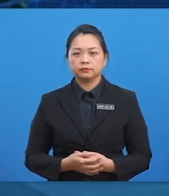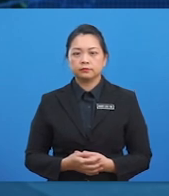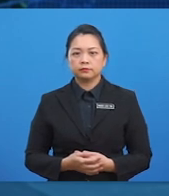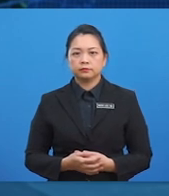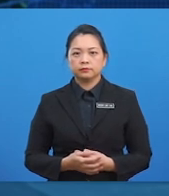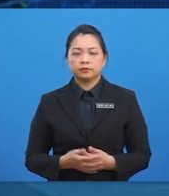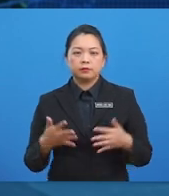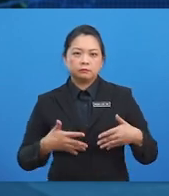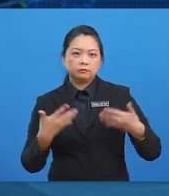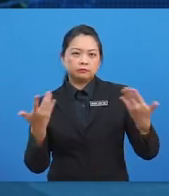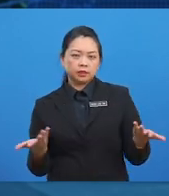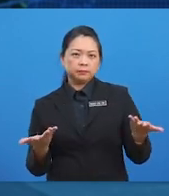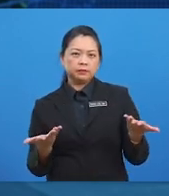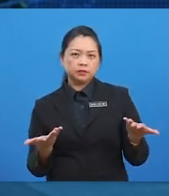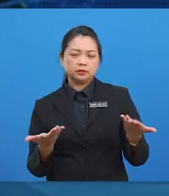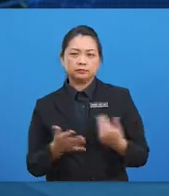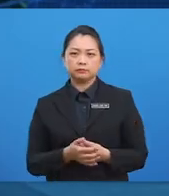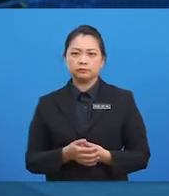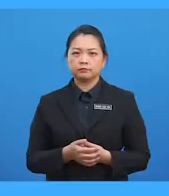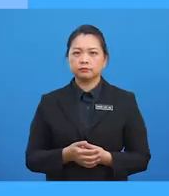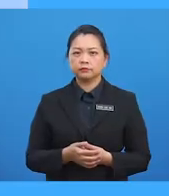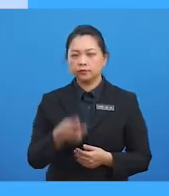Okey, bagaimana prosedur tersebut dijalankan?